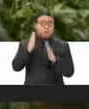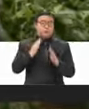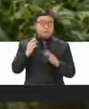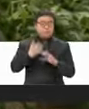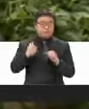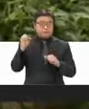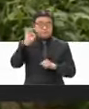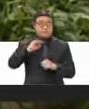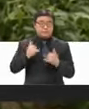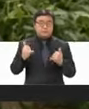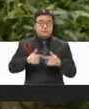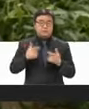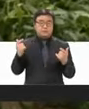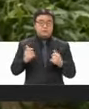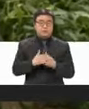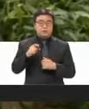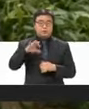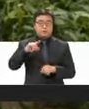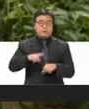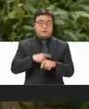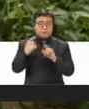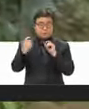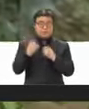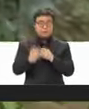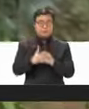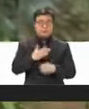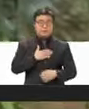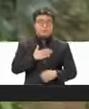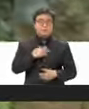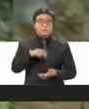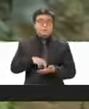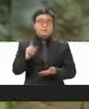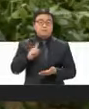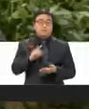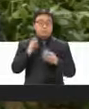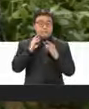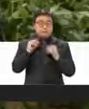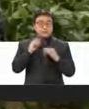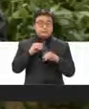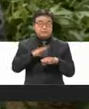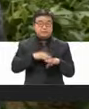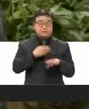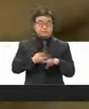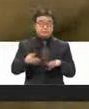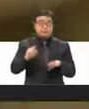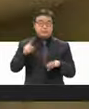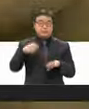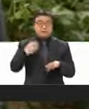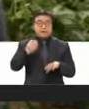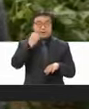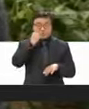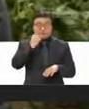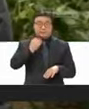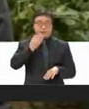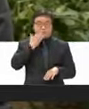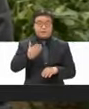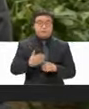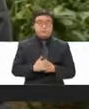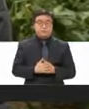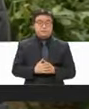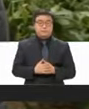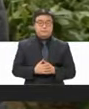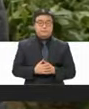이제 여기 같은 경우는 이제 유기농이기 때문에 저 같은 경우는 그냥 이렇게 슬슬 그냥 흙만 털어주고 그냥